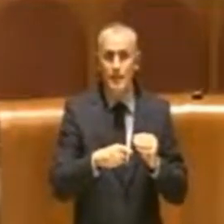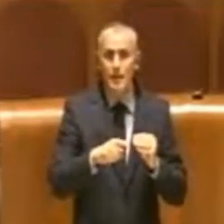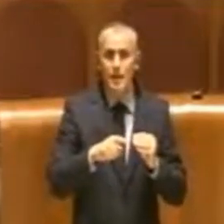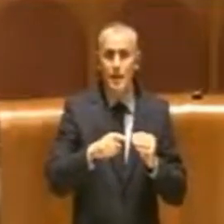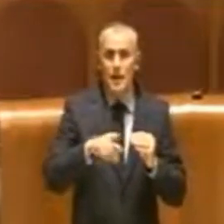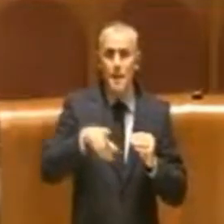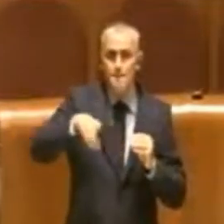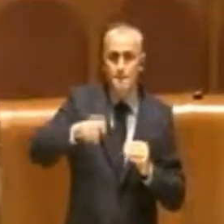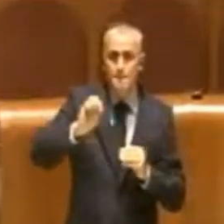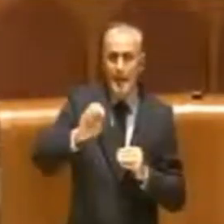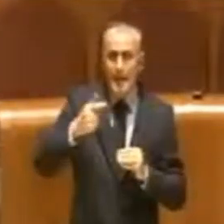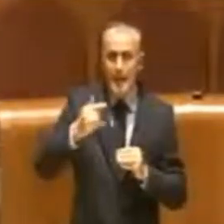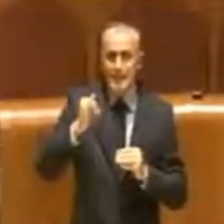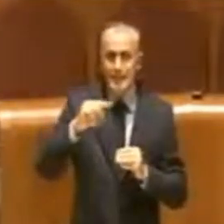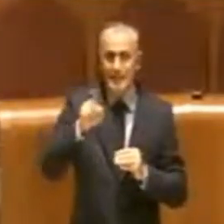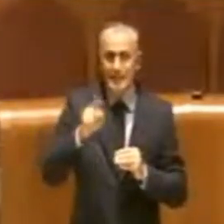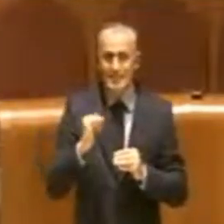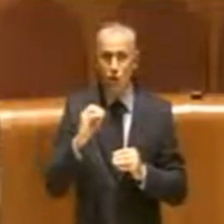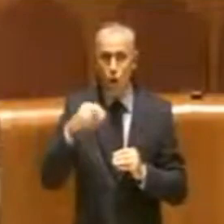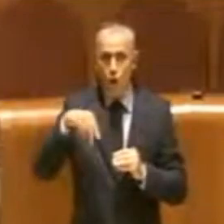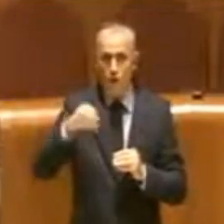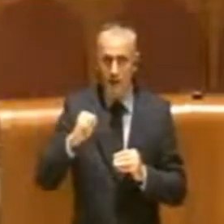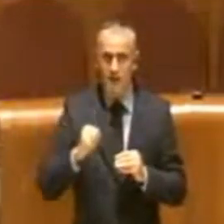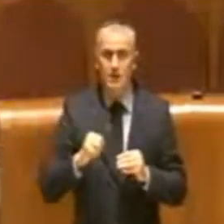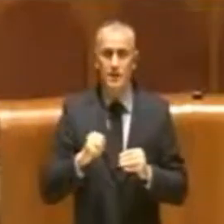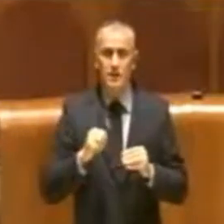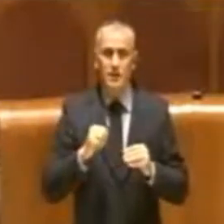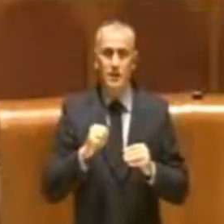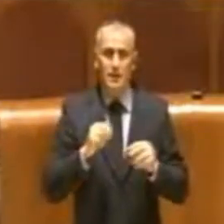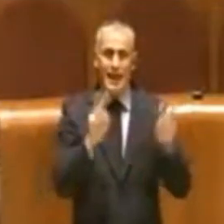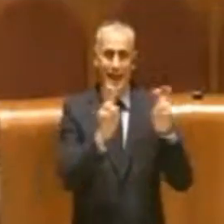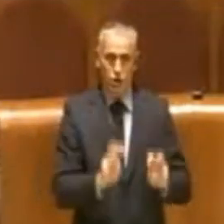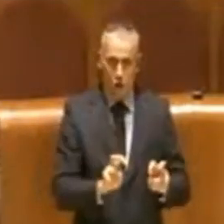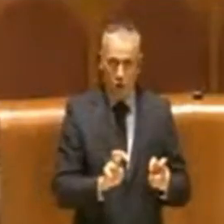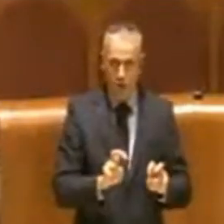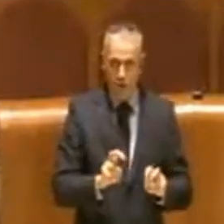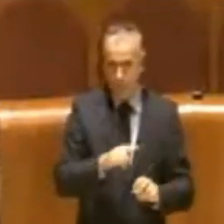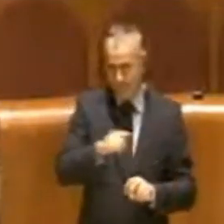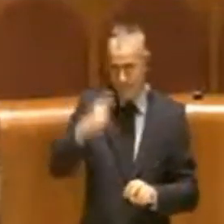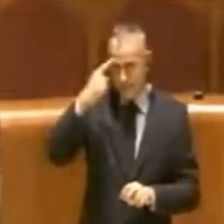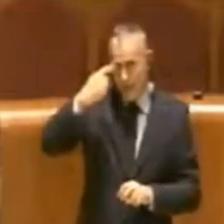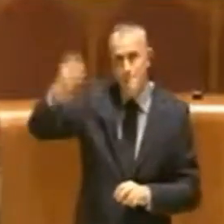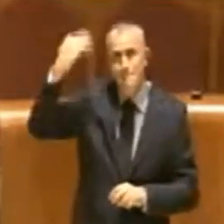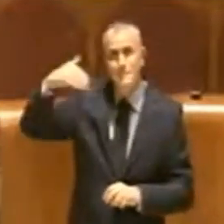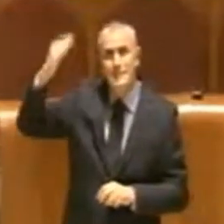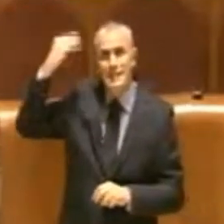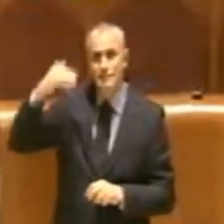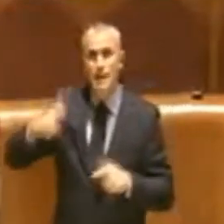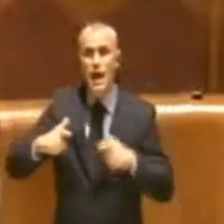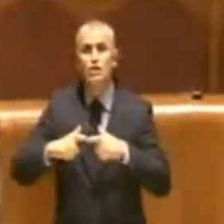sappiamo, prima le petizioni popolari nella città erano esclusivamente